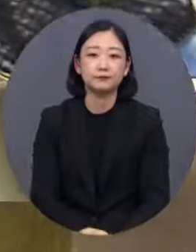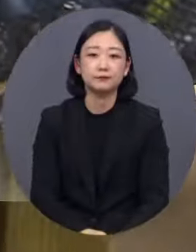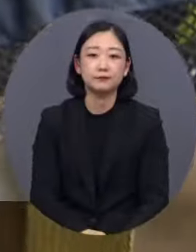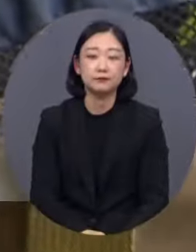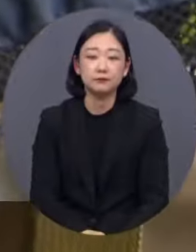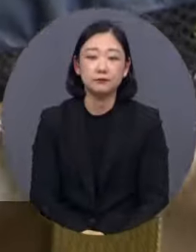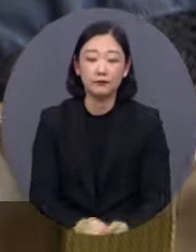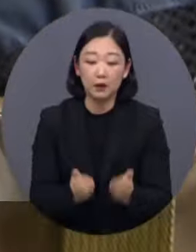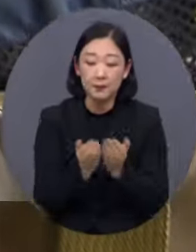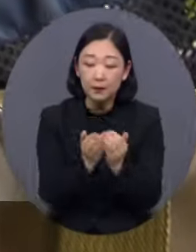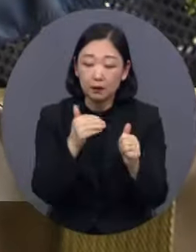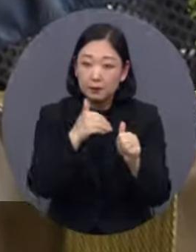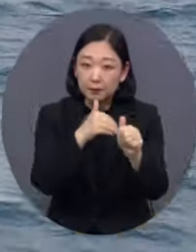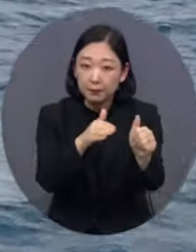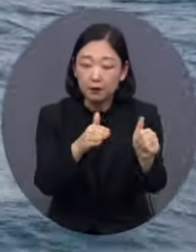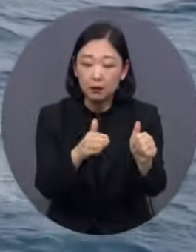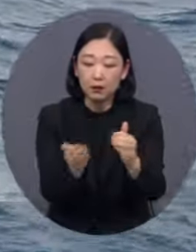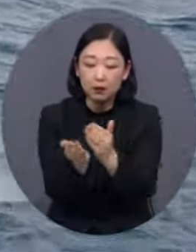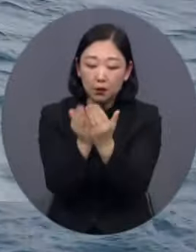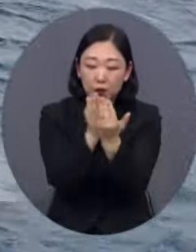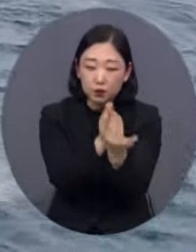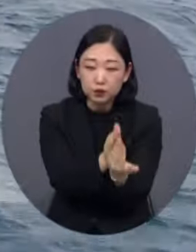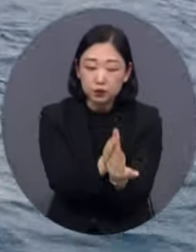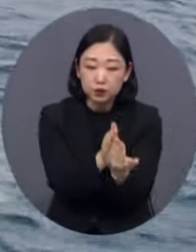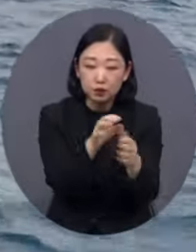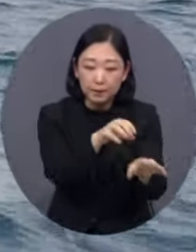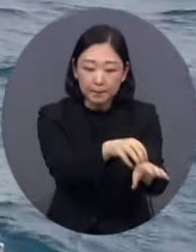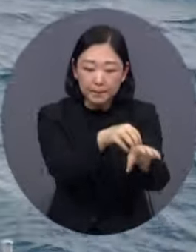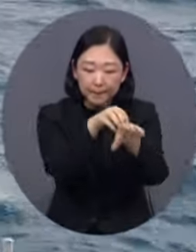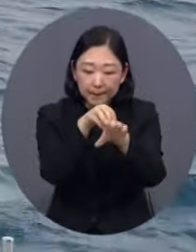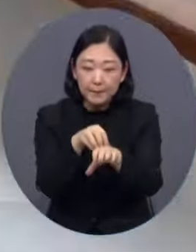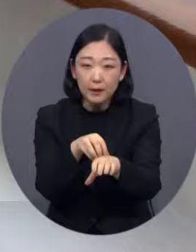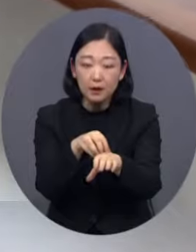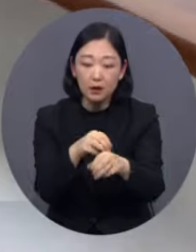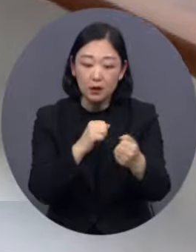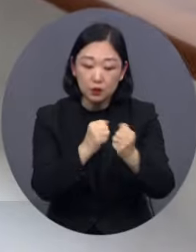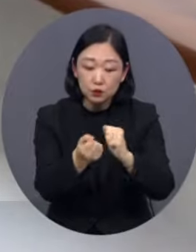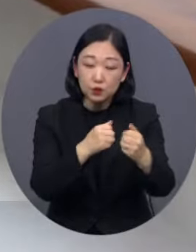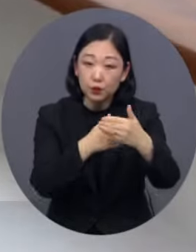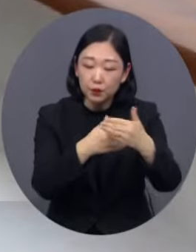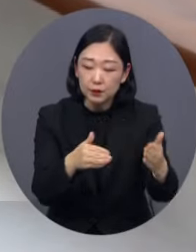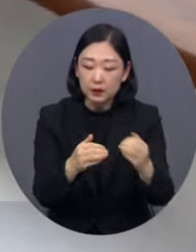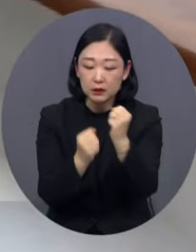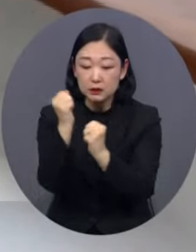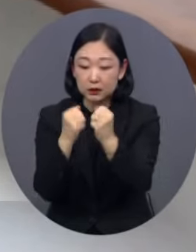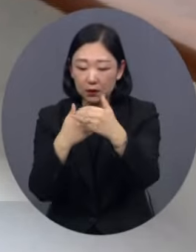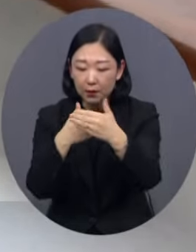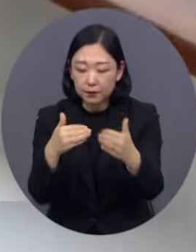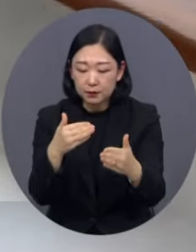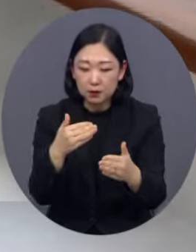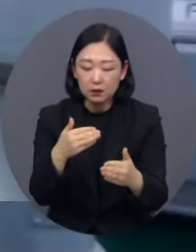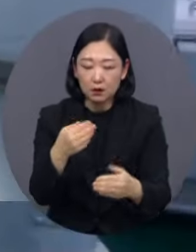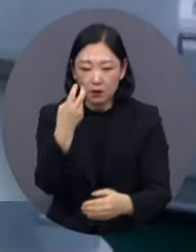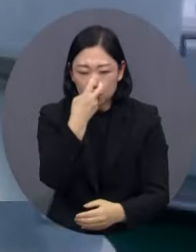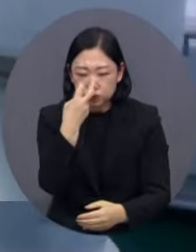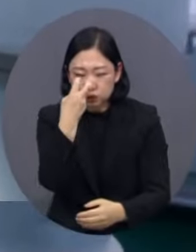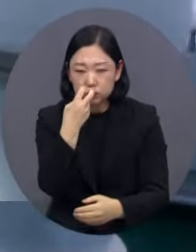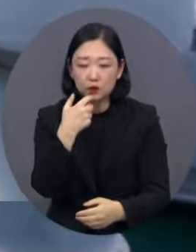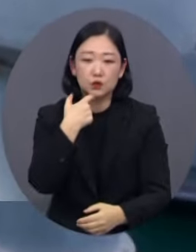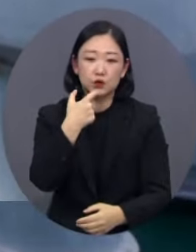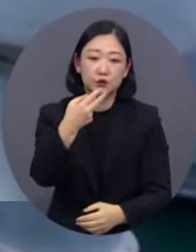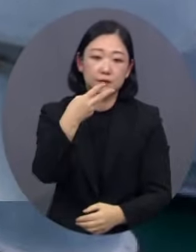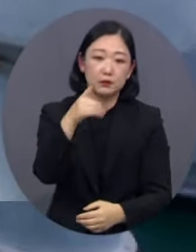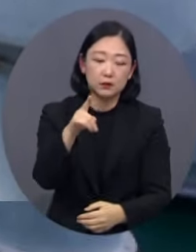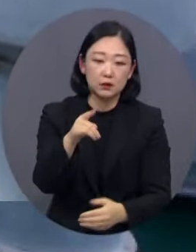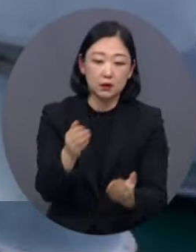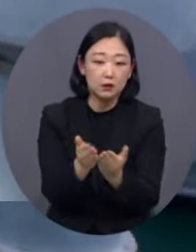오늘 바지선을 투입해 뒤집힌 사고 어선을 바로잡은 뒤 조타실과 기관실 등 선내를 수색했지만 60대